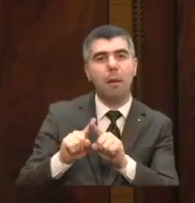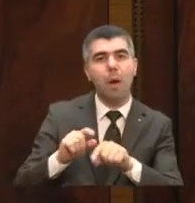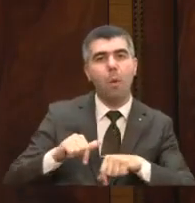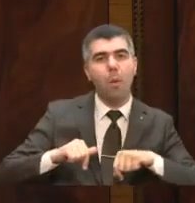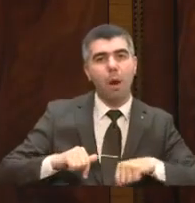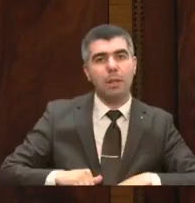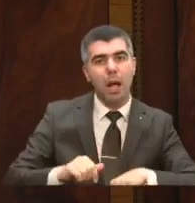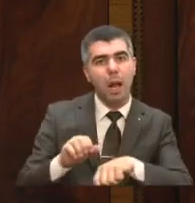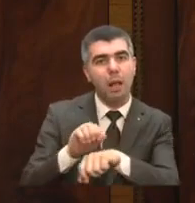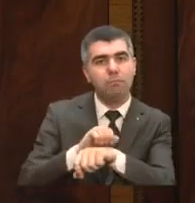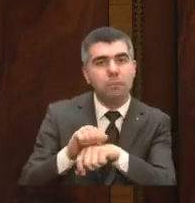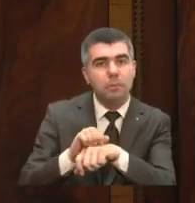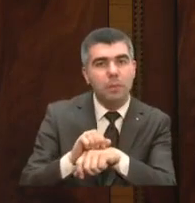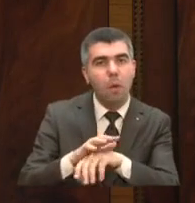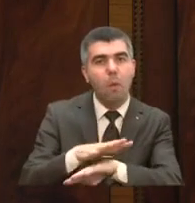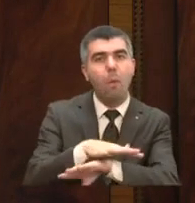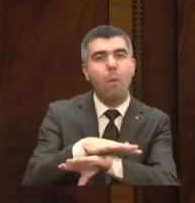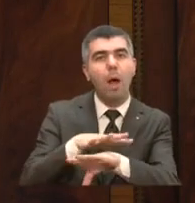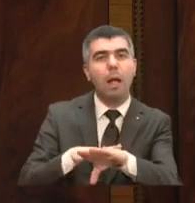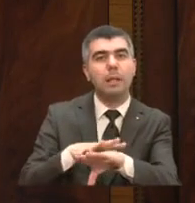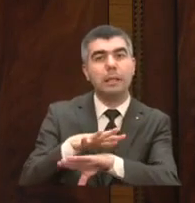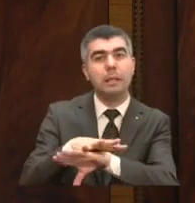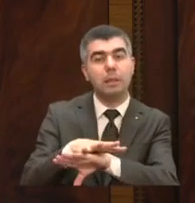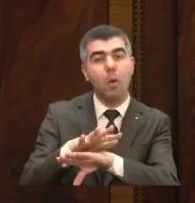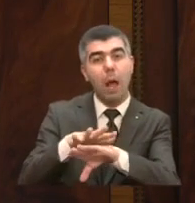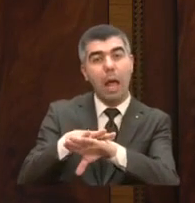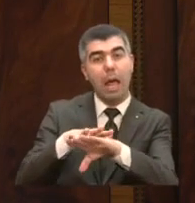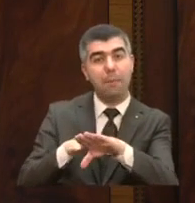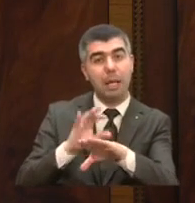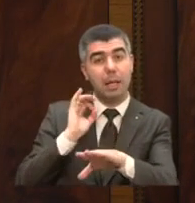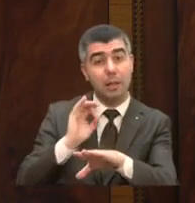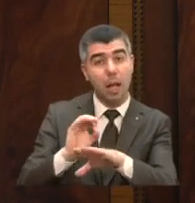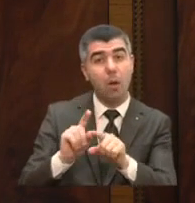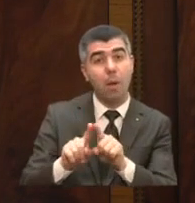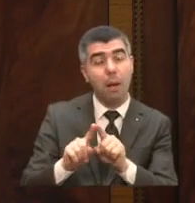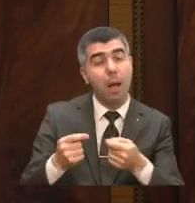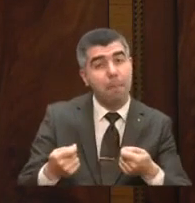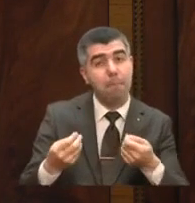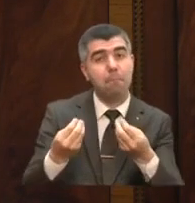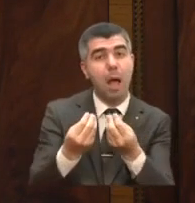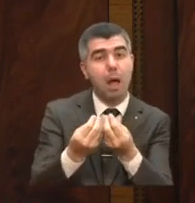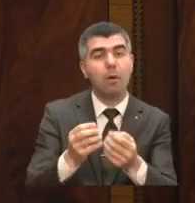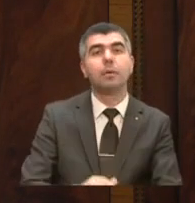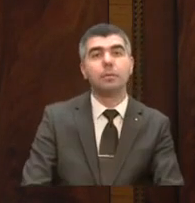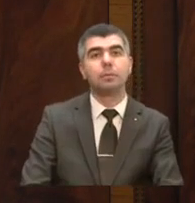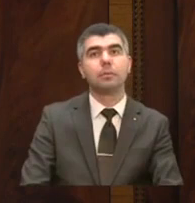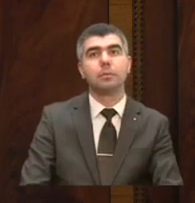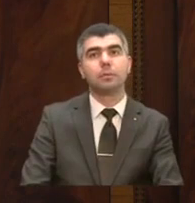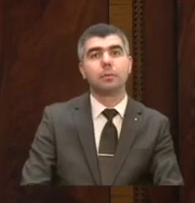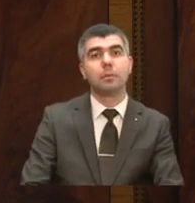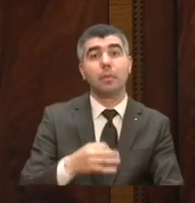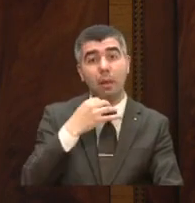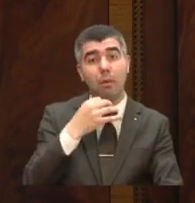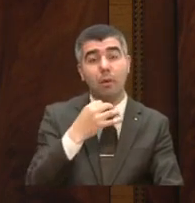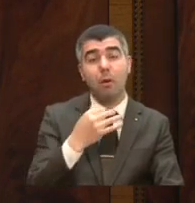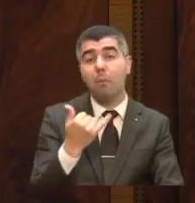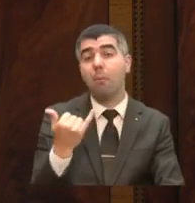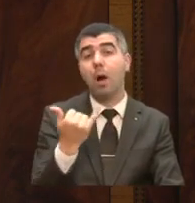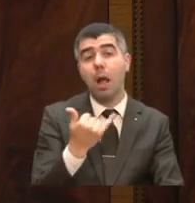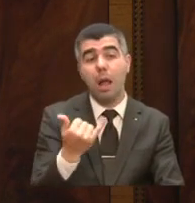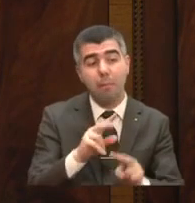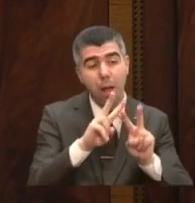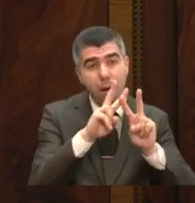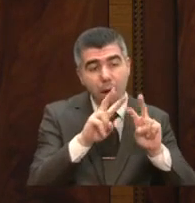ممثلة بالولاة والعمال، وكذلك القطاع ديال الماء في إيجاد حلول